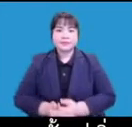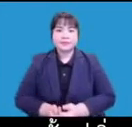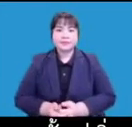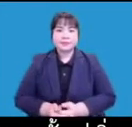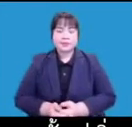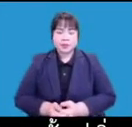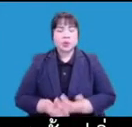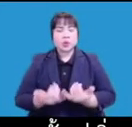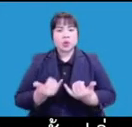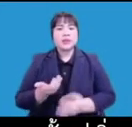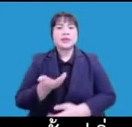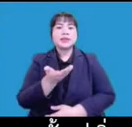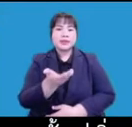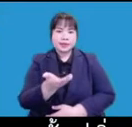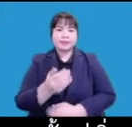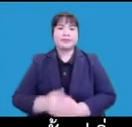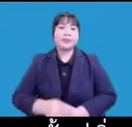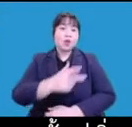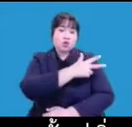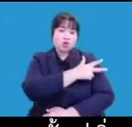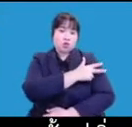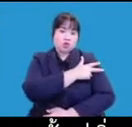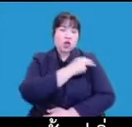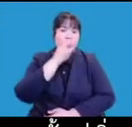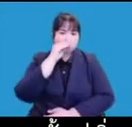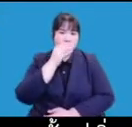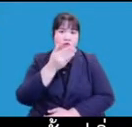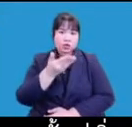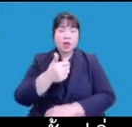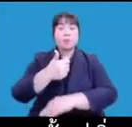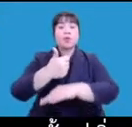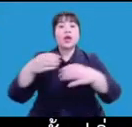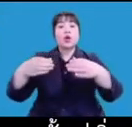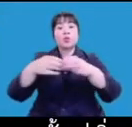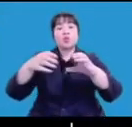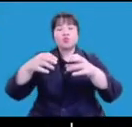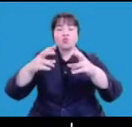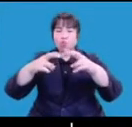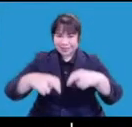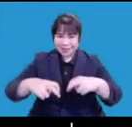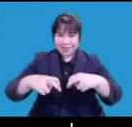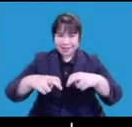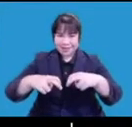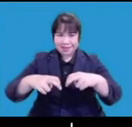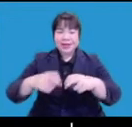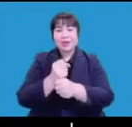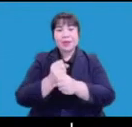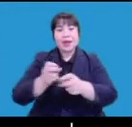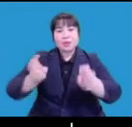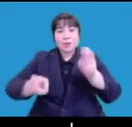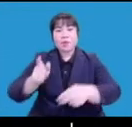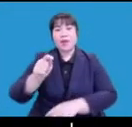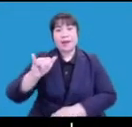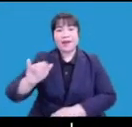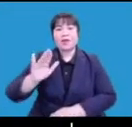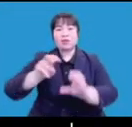ครับในประเด็นนี้ขอเรียนเชิญดร.สุทธิพงษ์ทัชยพงษ์หัวหน้าทีมวิจัยการวิเคราะห์ยุทธศาสตร์ด้วยปัญญาประดิษฐ์เน็ตเท